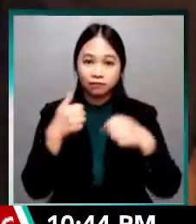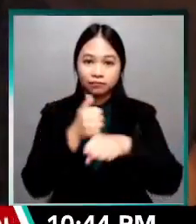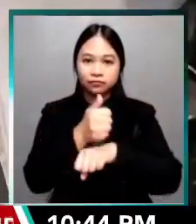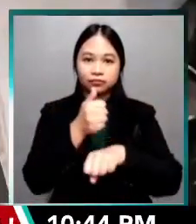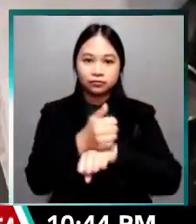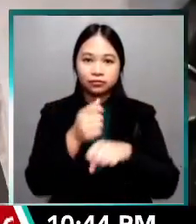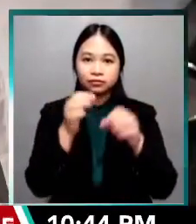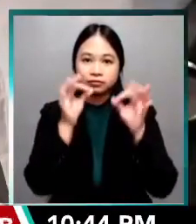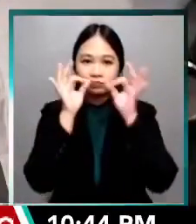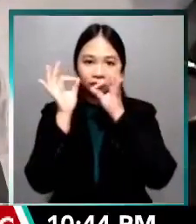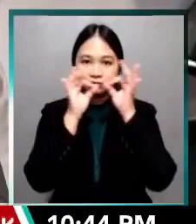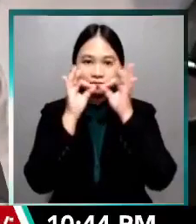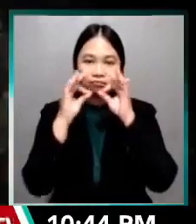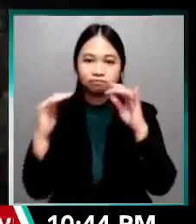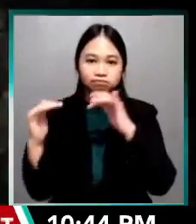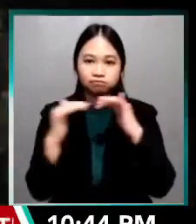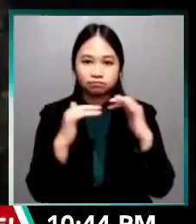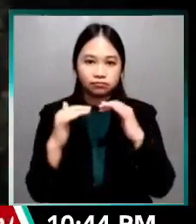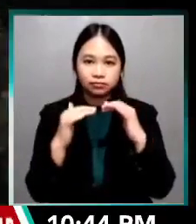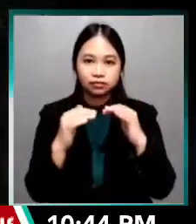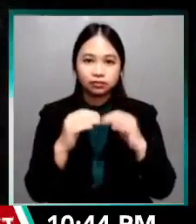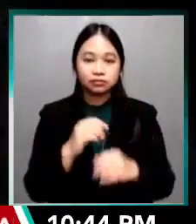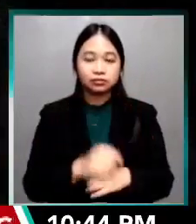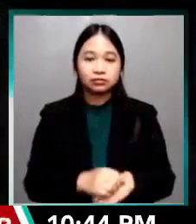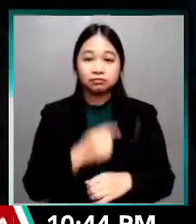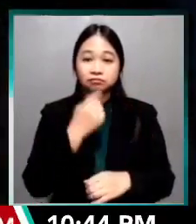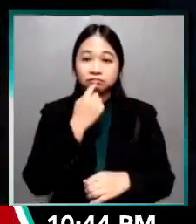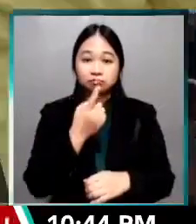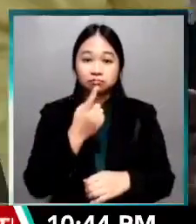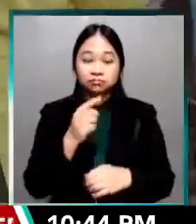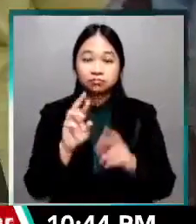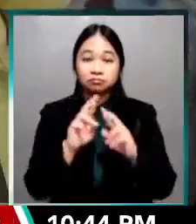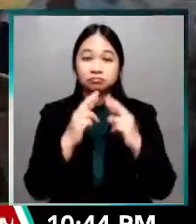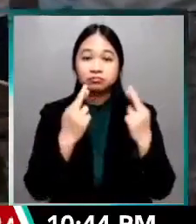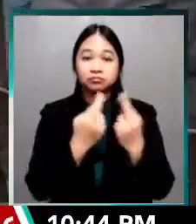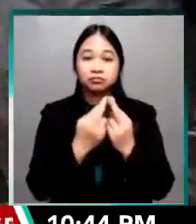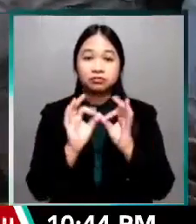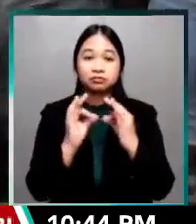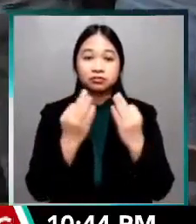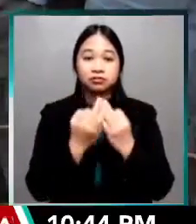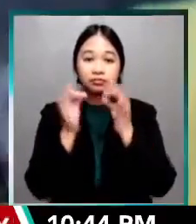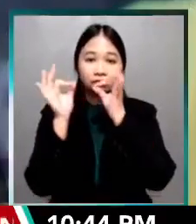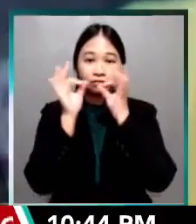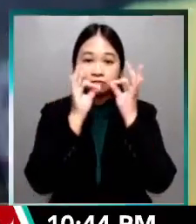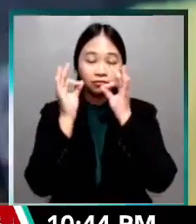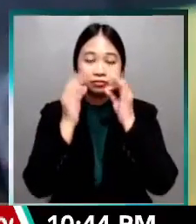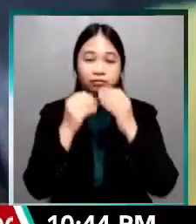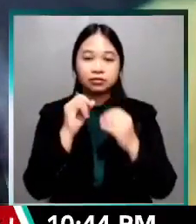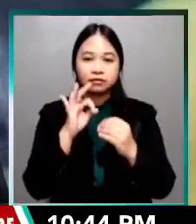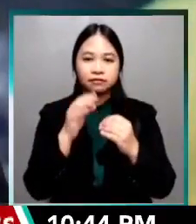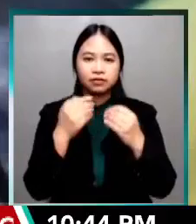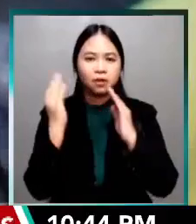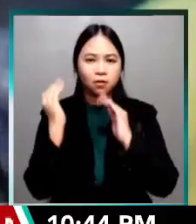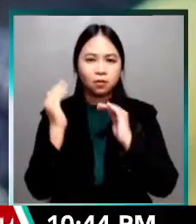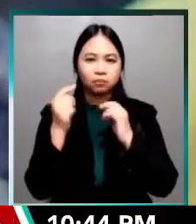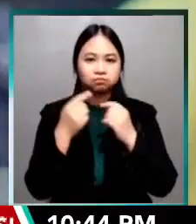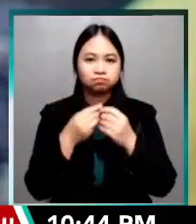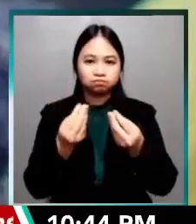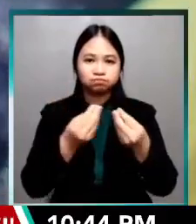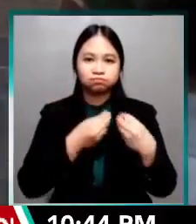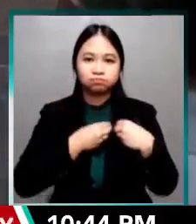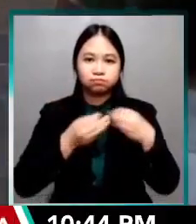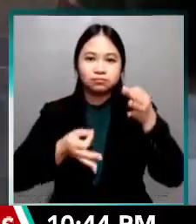mga kaanak ng drug war victims, pag-asang makamit ng hustisya ang hatid ng desisyon ng ICC.